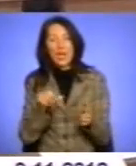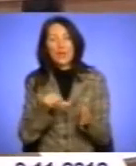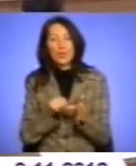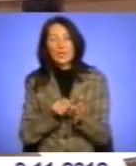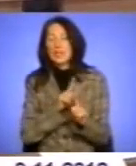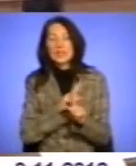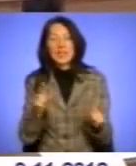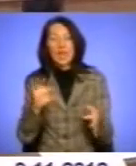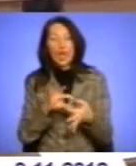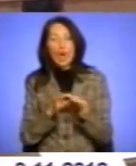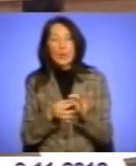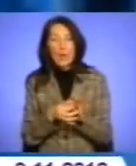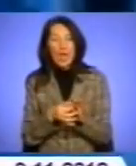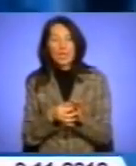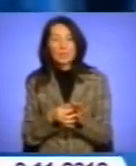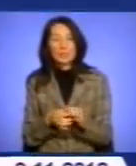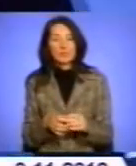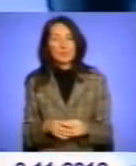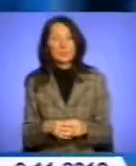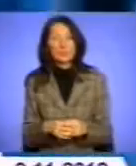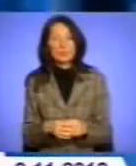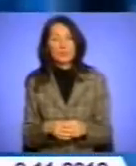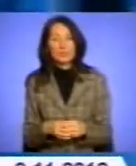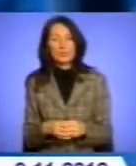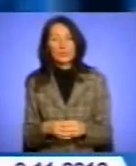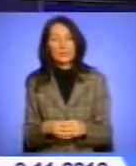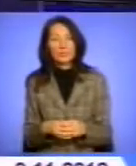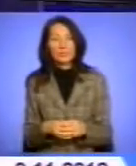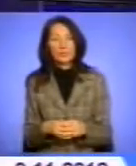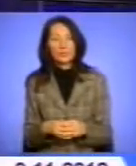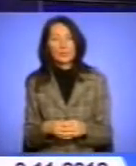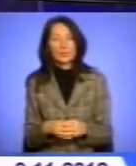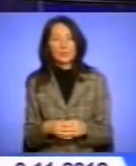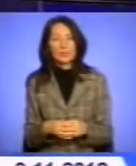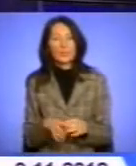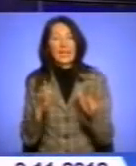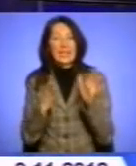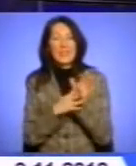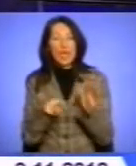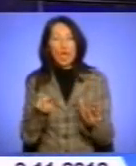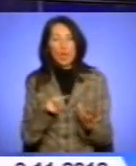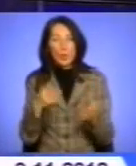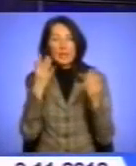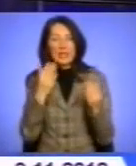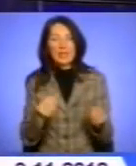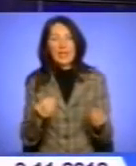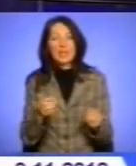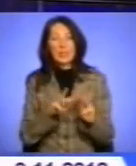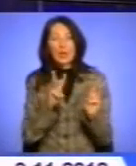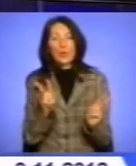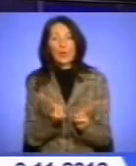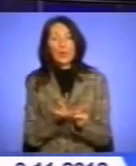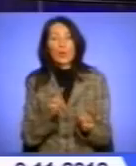нестандартної олімпіади. 9 листопада – День преподобного